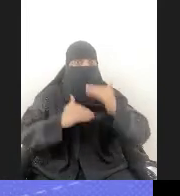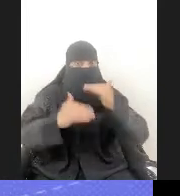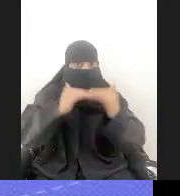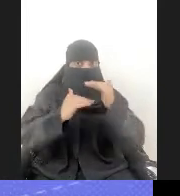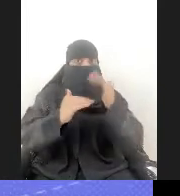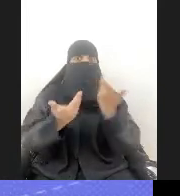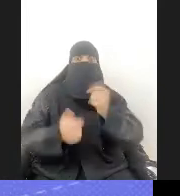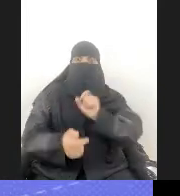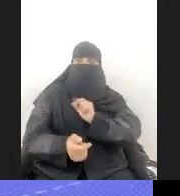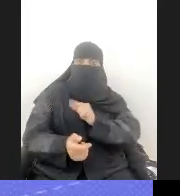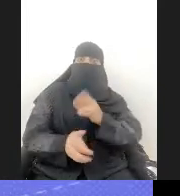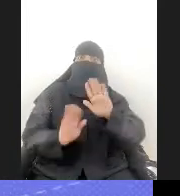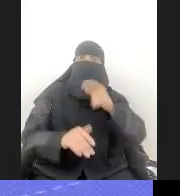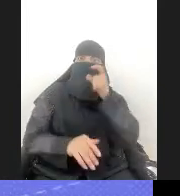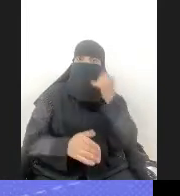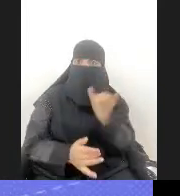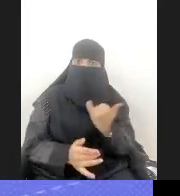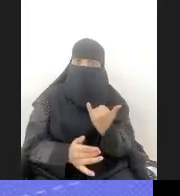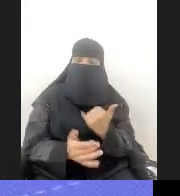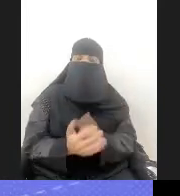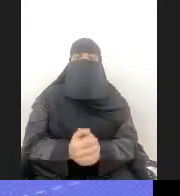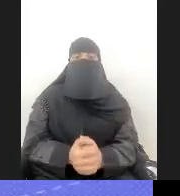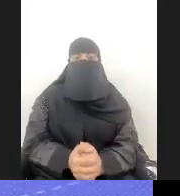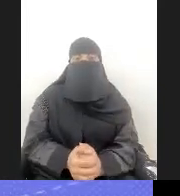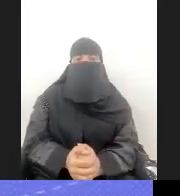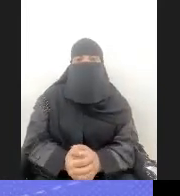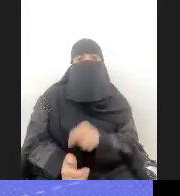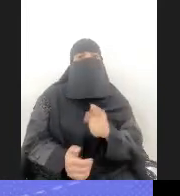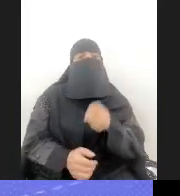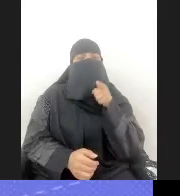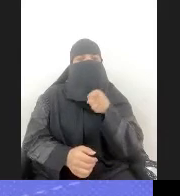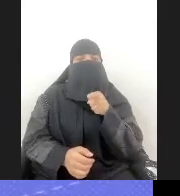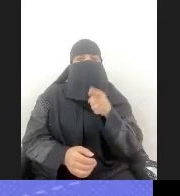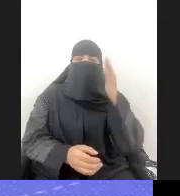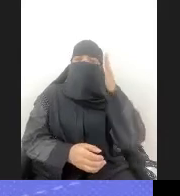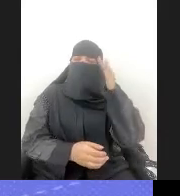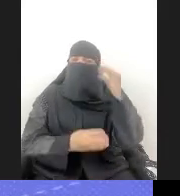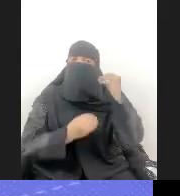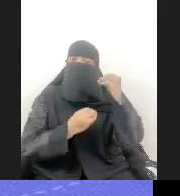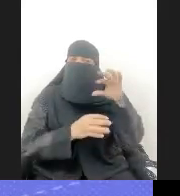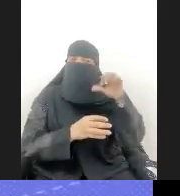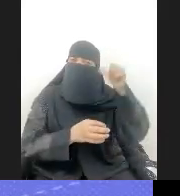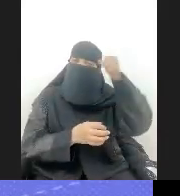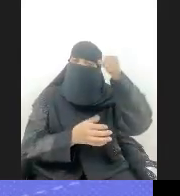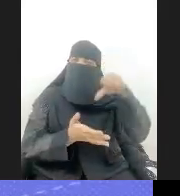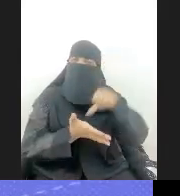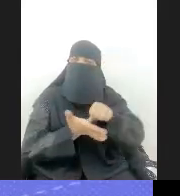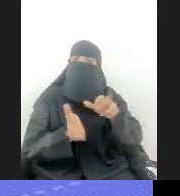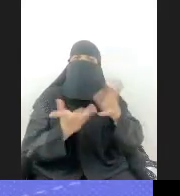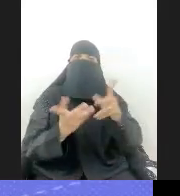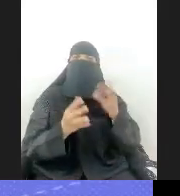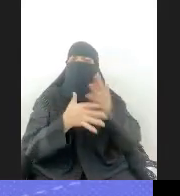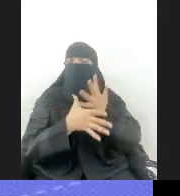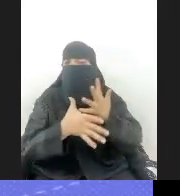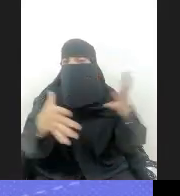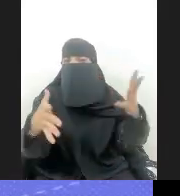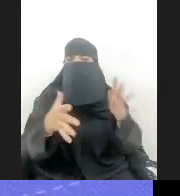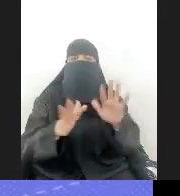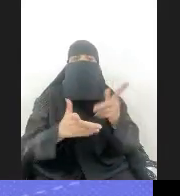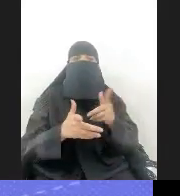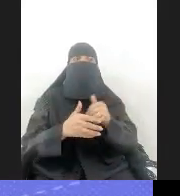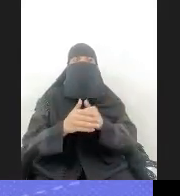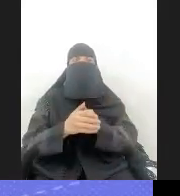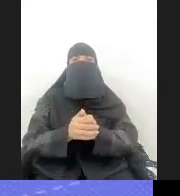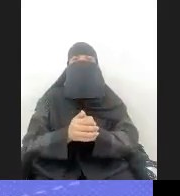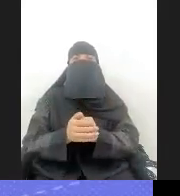في أنفسكم في هذا المجال. فهذا لذلك تجاهلنا كثيرا من نماذج التصميم التعليمي التي تتطلب مستوى